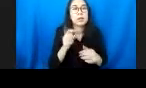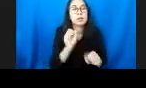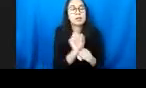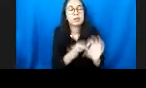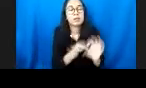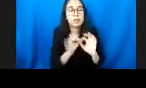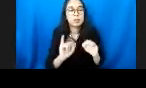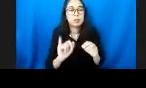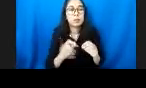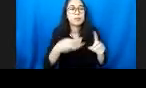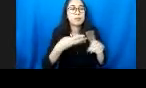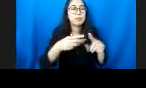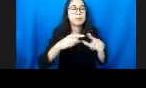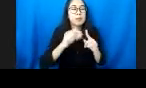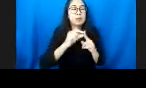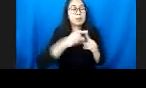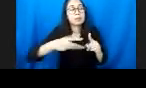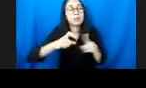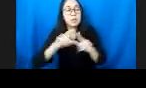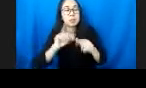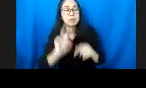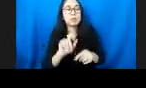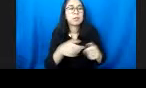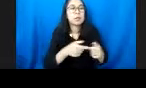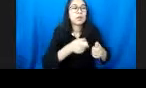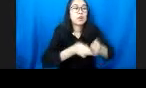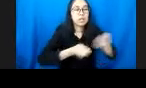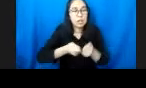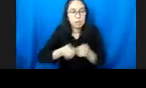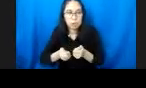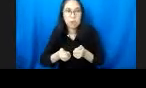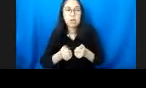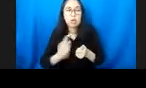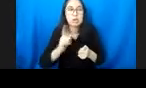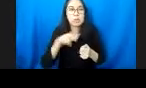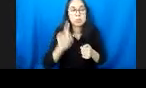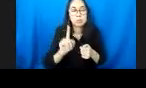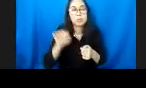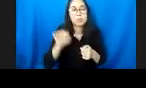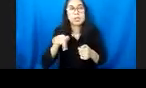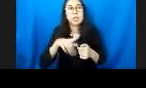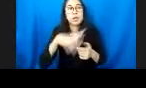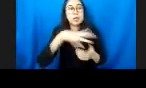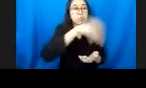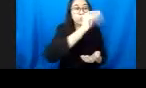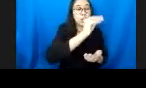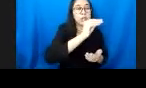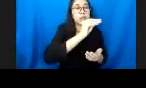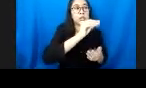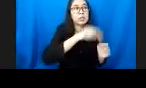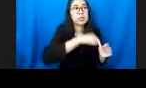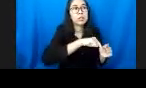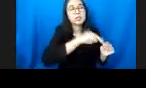Bapeda adalah koordinator dari pelaksanaan agar konvergensi yang terjadi di pusat terjadi juga di provinsi